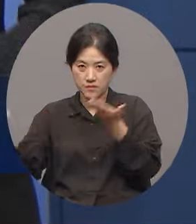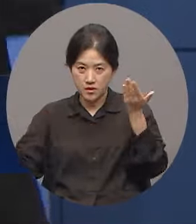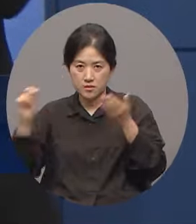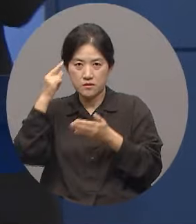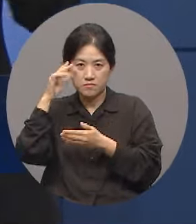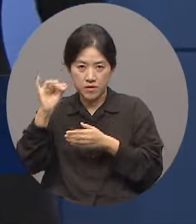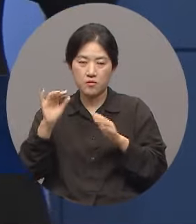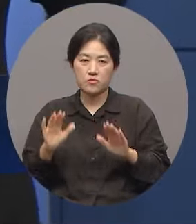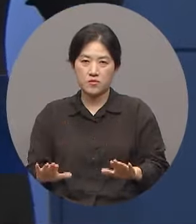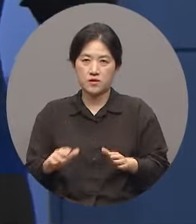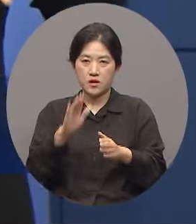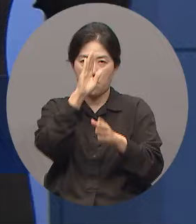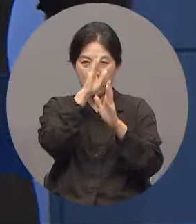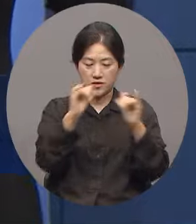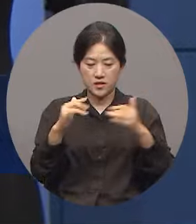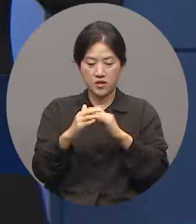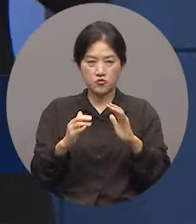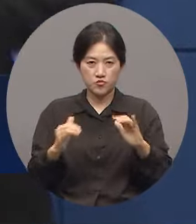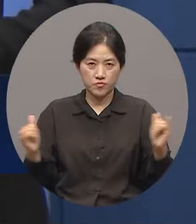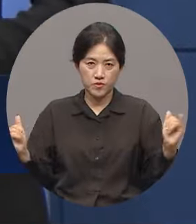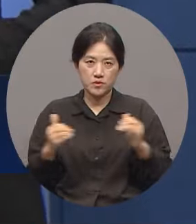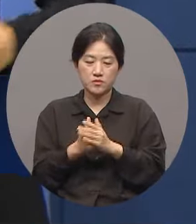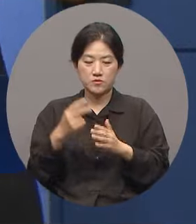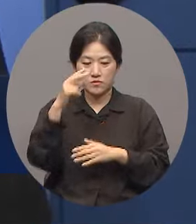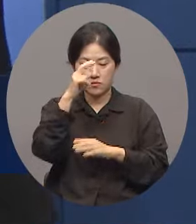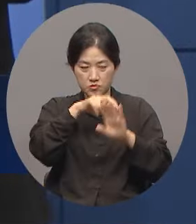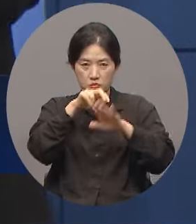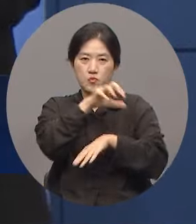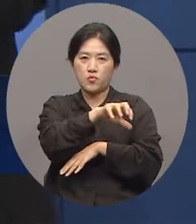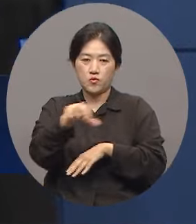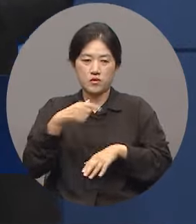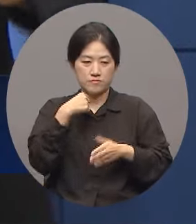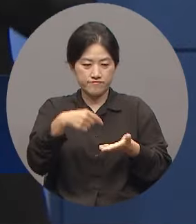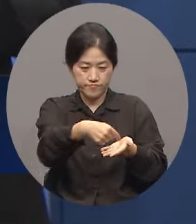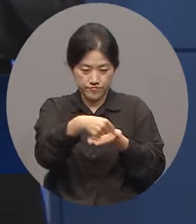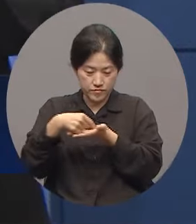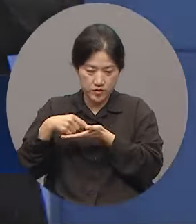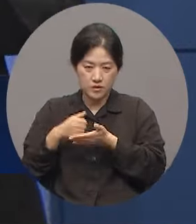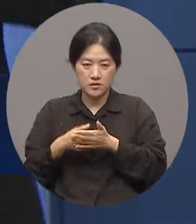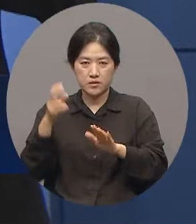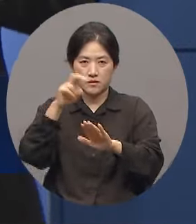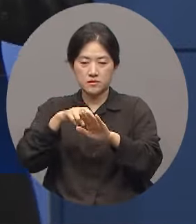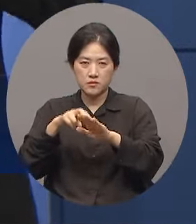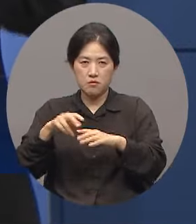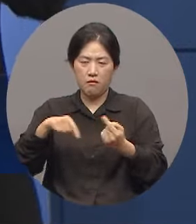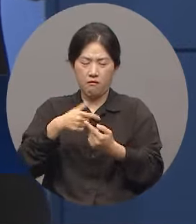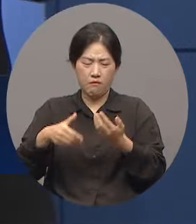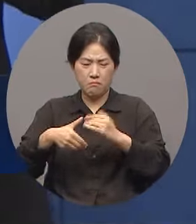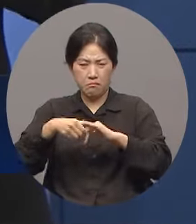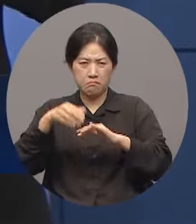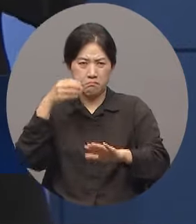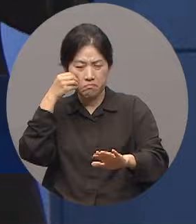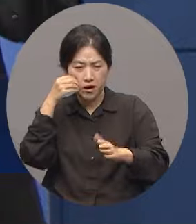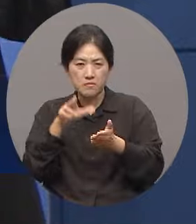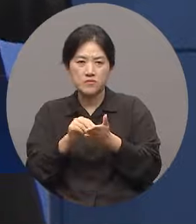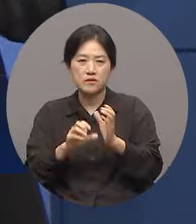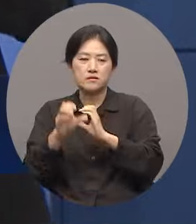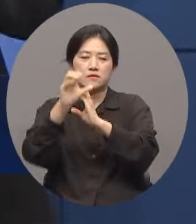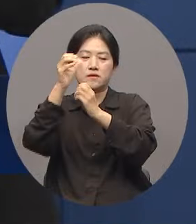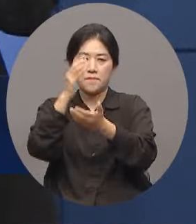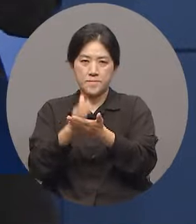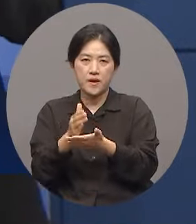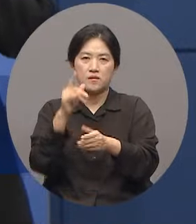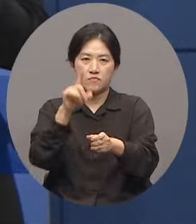국민 그리고 의료 현장의 의견을 수렴하여 진료 공백이 더 이상 커지지 않도록 하기